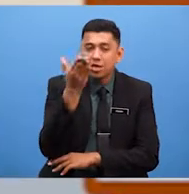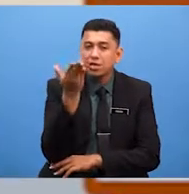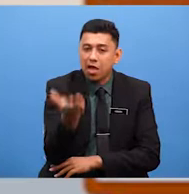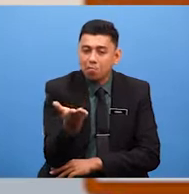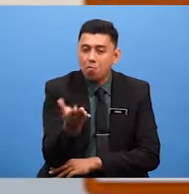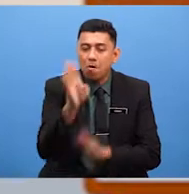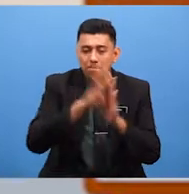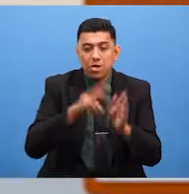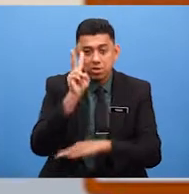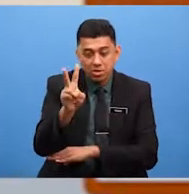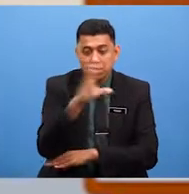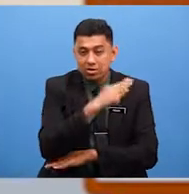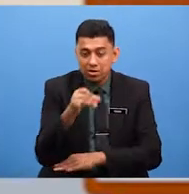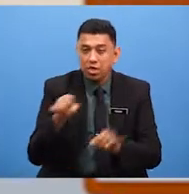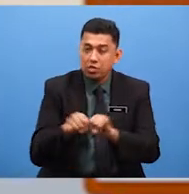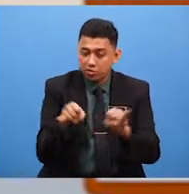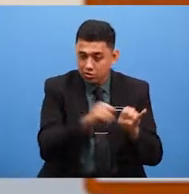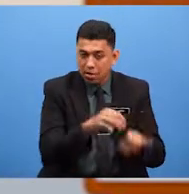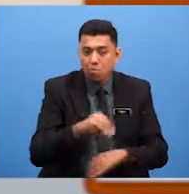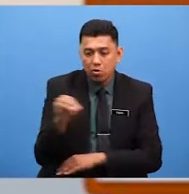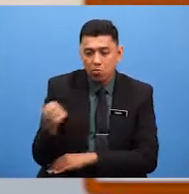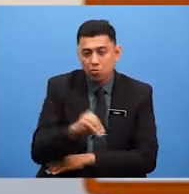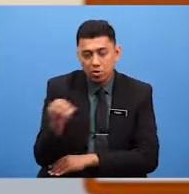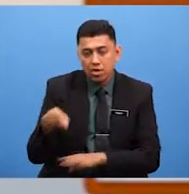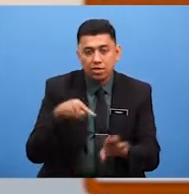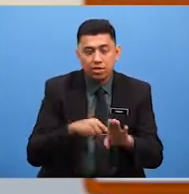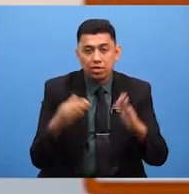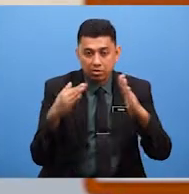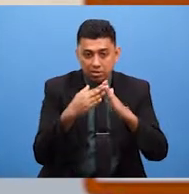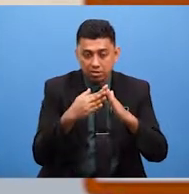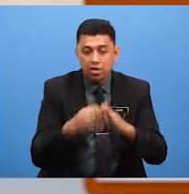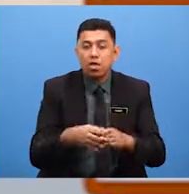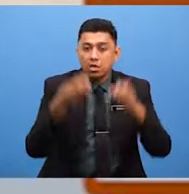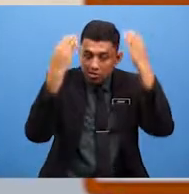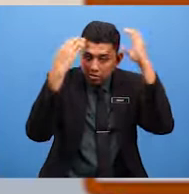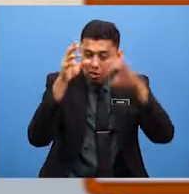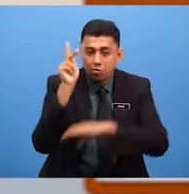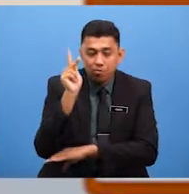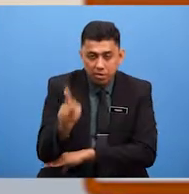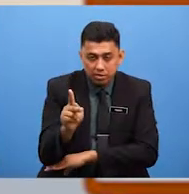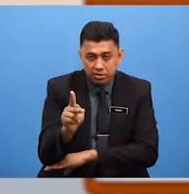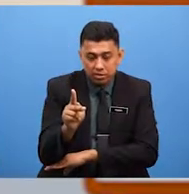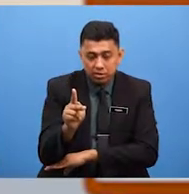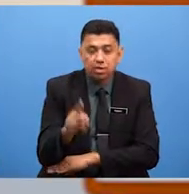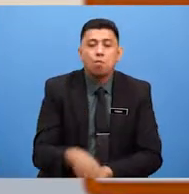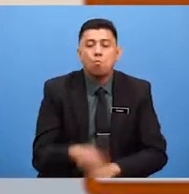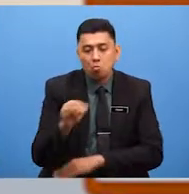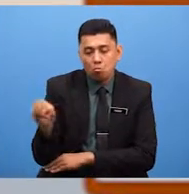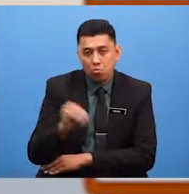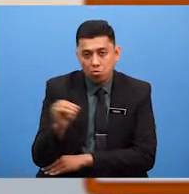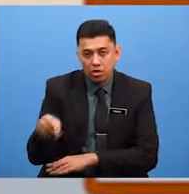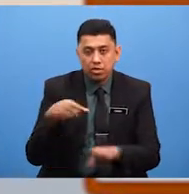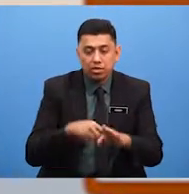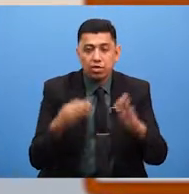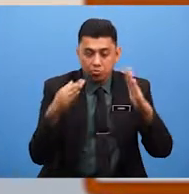Pandai kamu berdua dan juga murid-murid di rumah. Cikgu pasti murid-murid di rumah pun